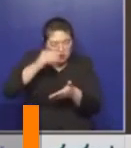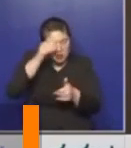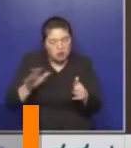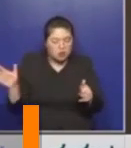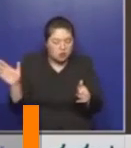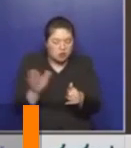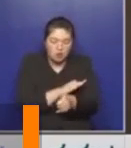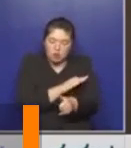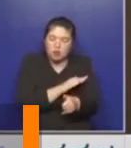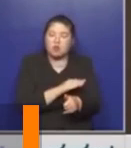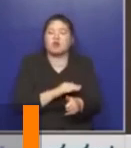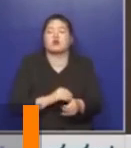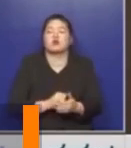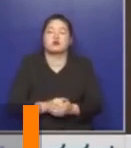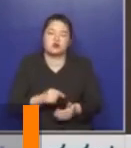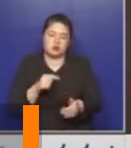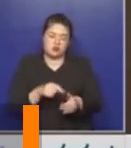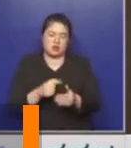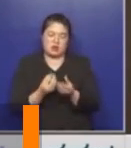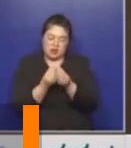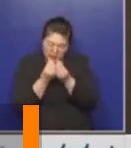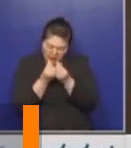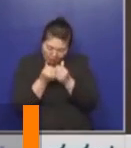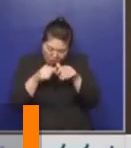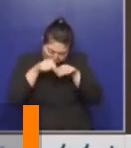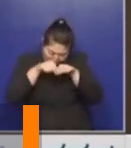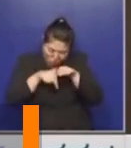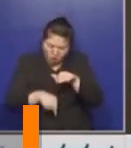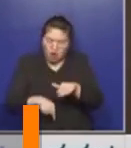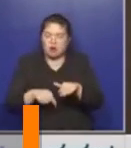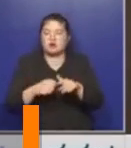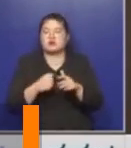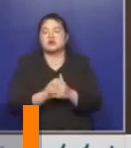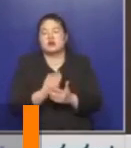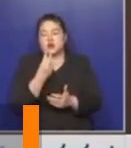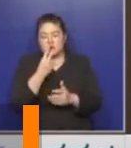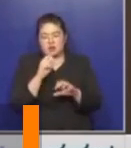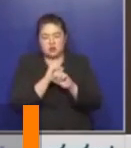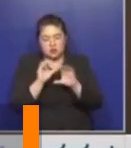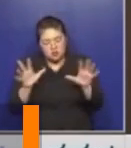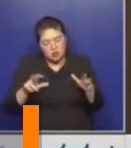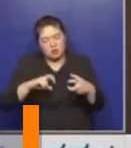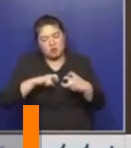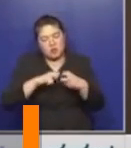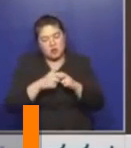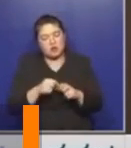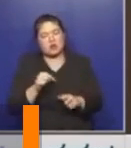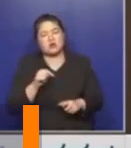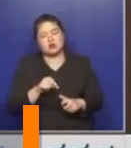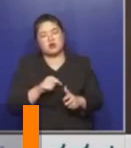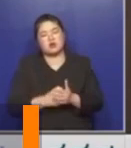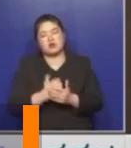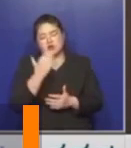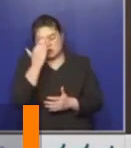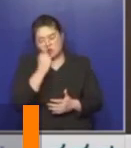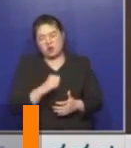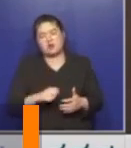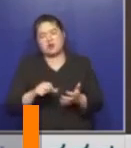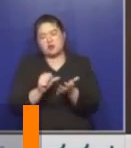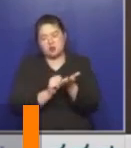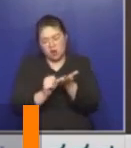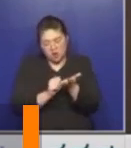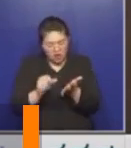แบบนี้ต้องลงในรายละเอียดครับท่านประธานไม่งั้นจะไม่เห็นรูปร่างว่าทำไมถึงจะต้องรีบปฏิรูป